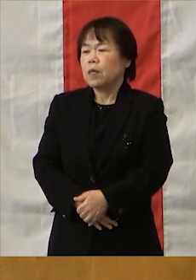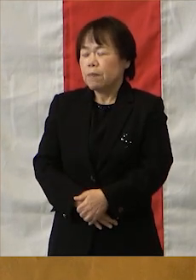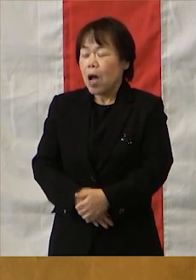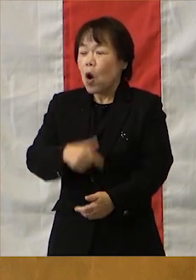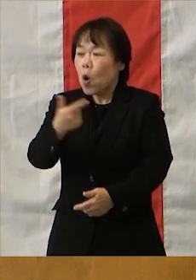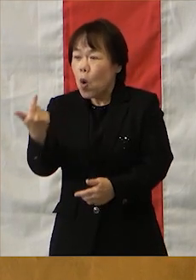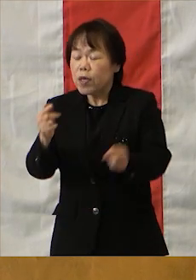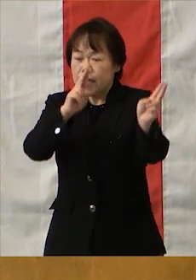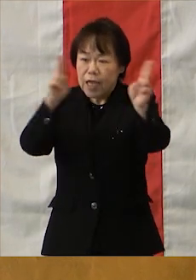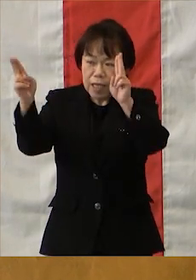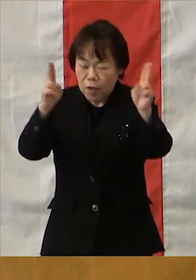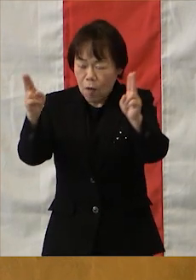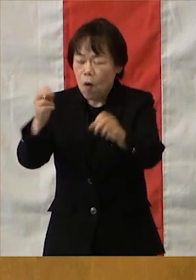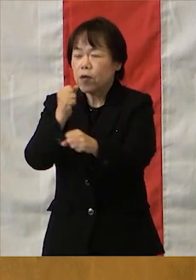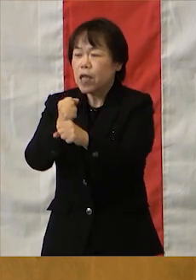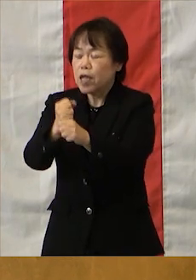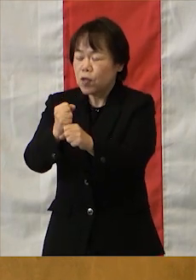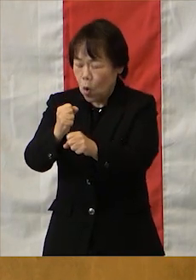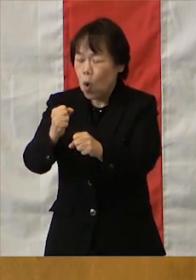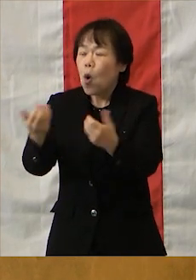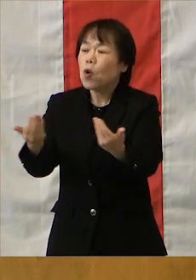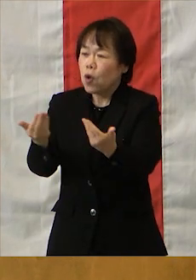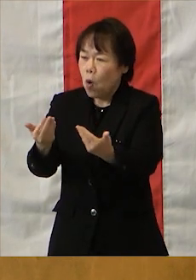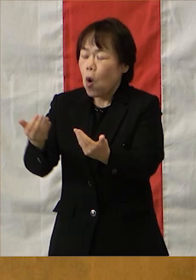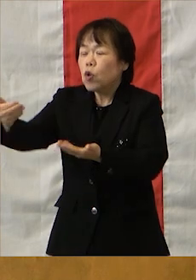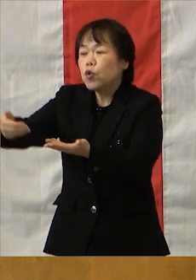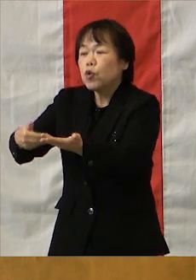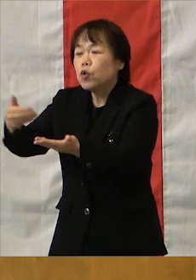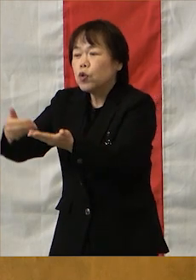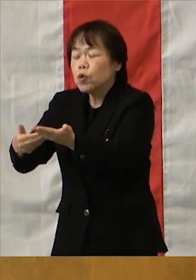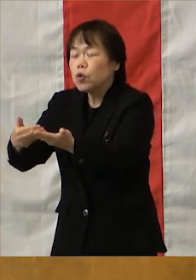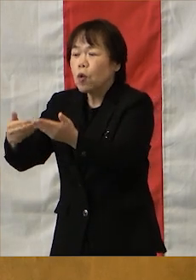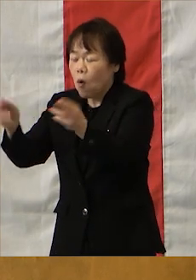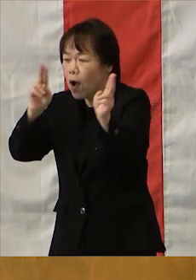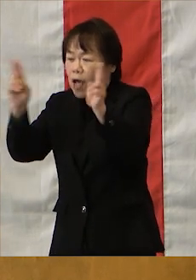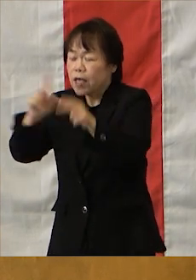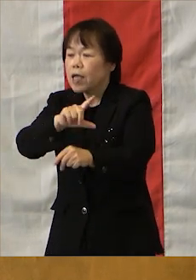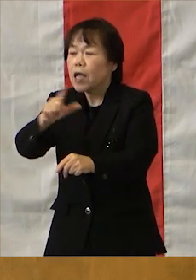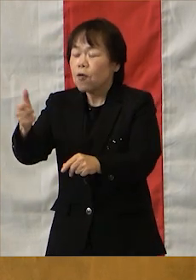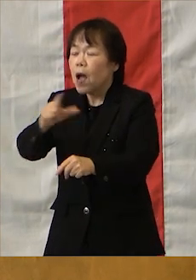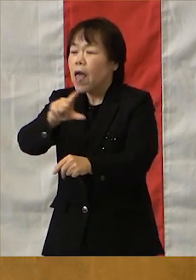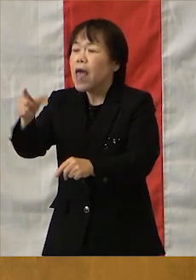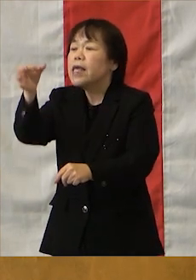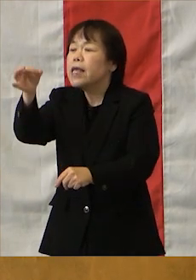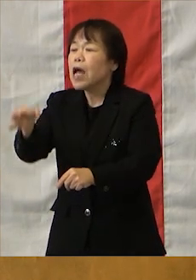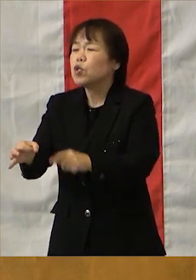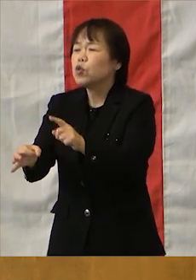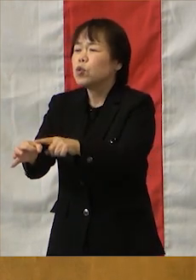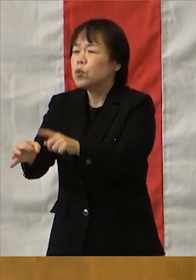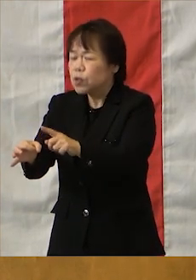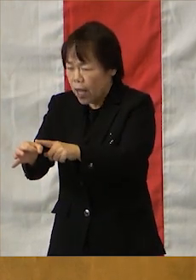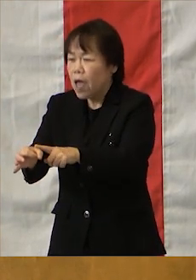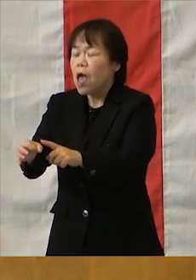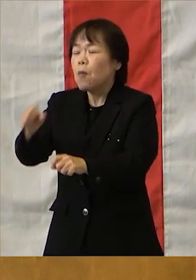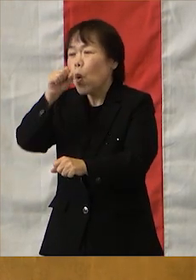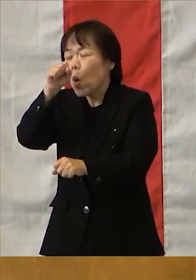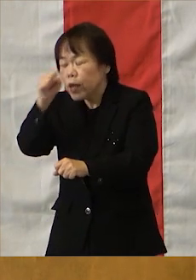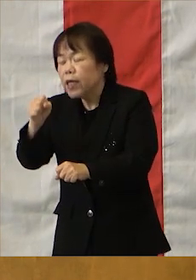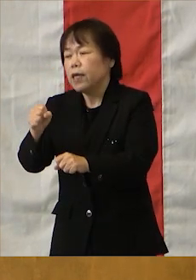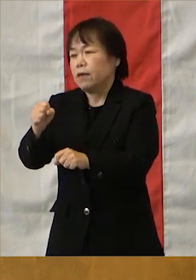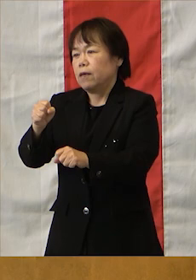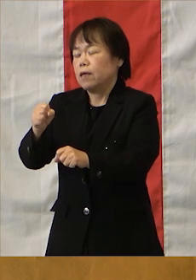企業製造業輸出業は円安配当に背景に順調な業績を